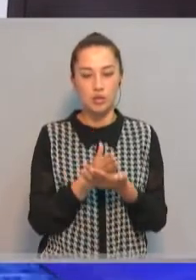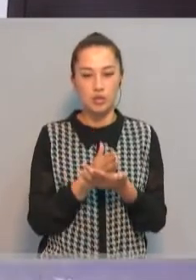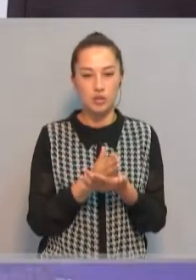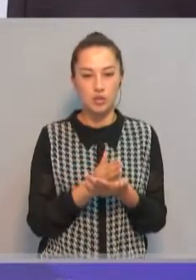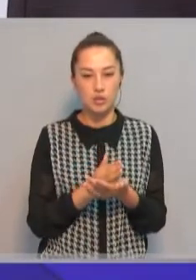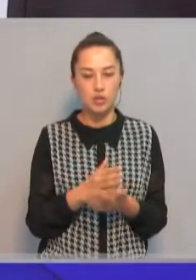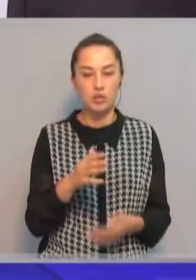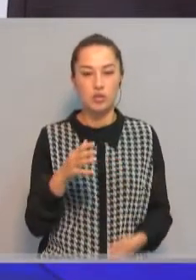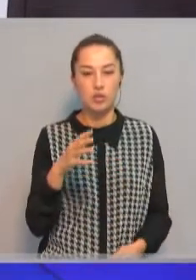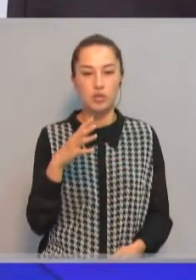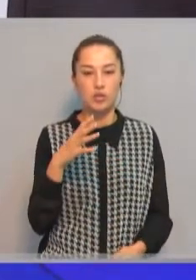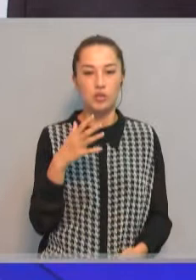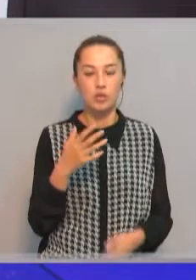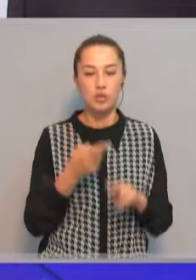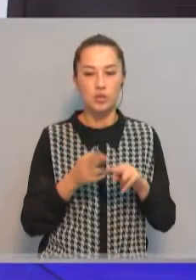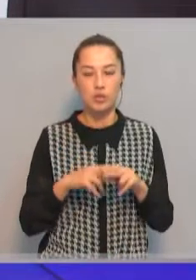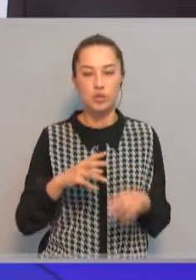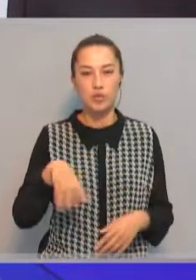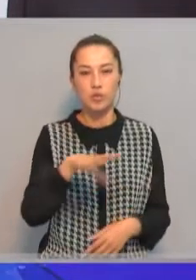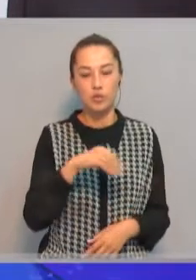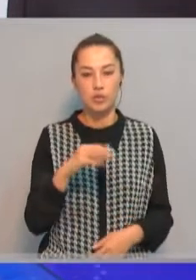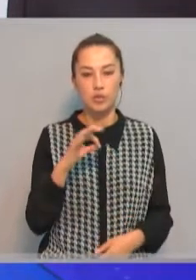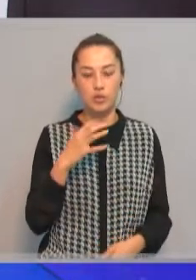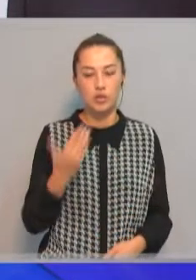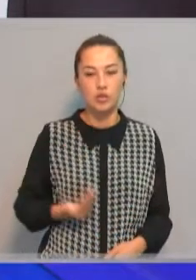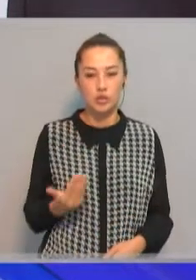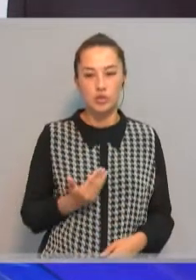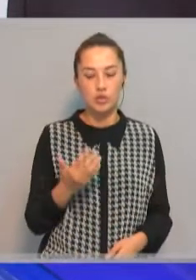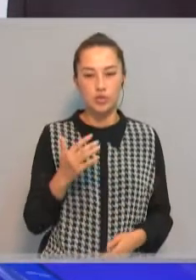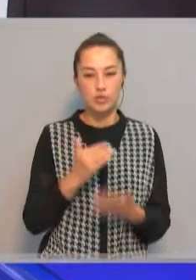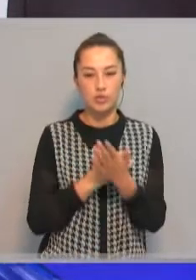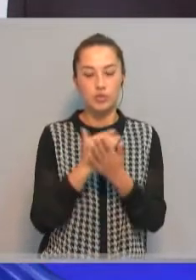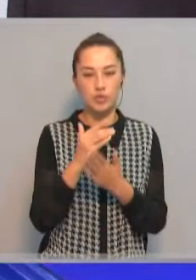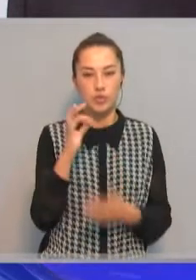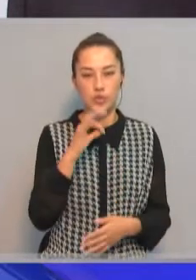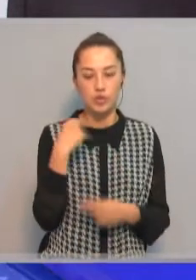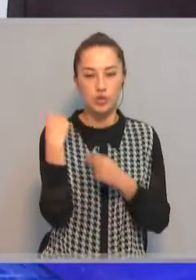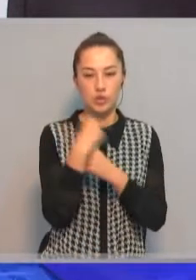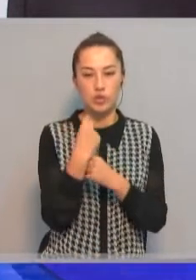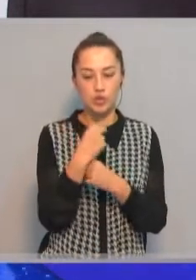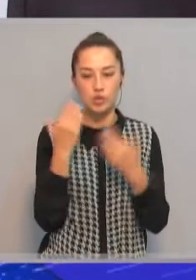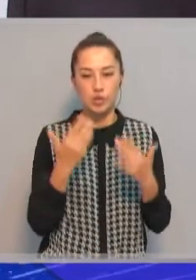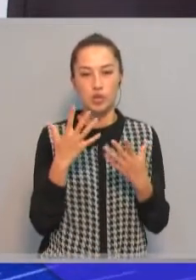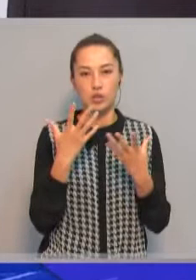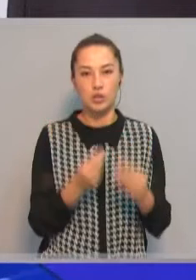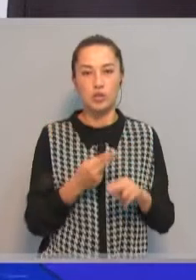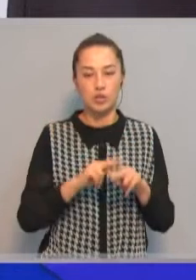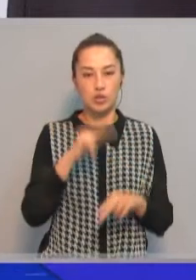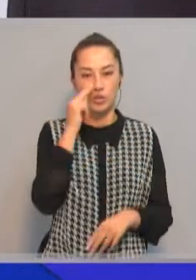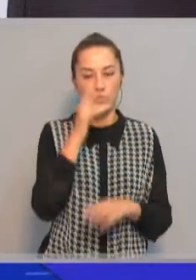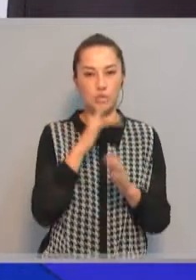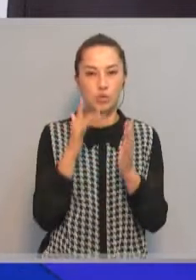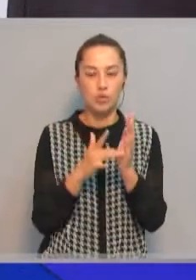жеткіліксіздігі дертіне шалдыққан. Олар өмірлік маңызы жоғары процедураларды қабылдау үшін бүгінге дейін Шымкент